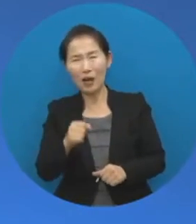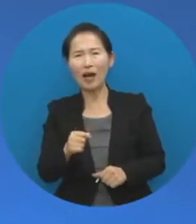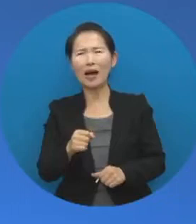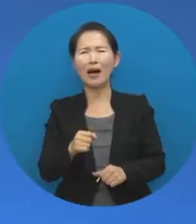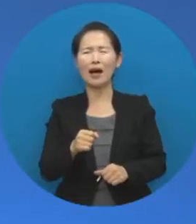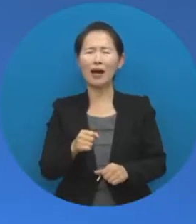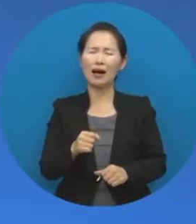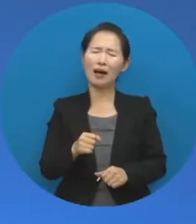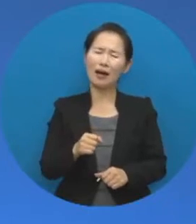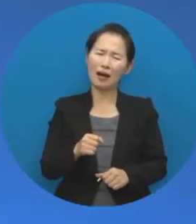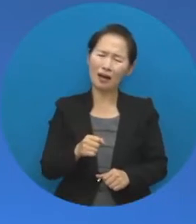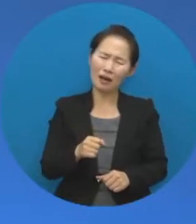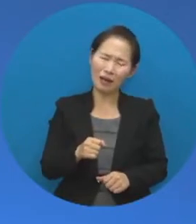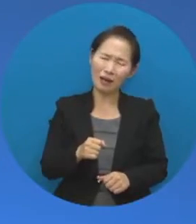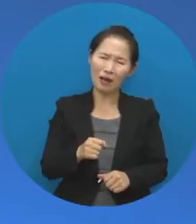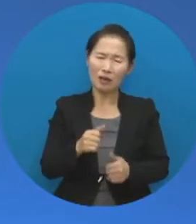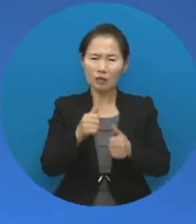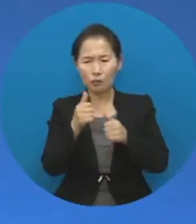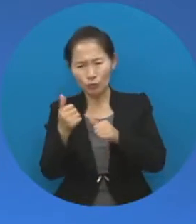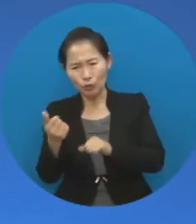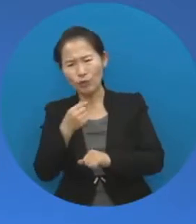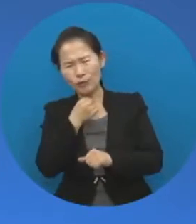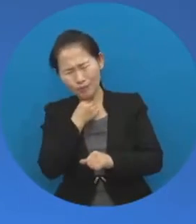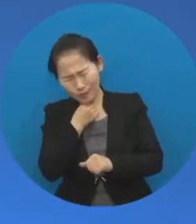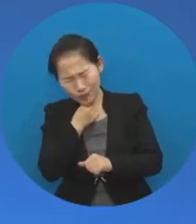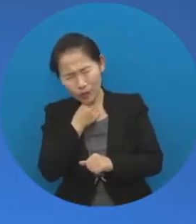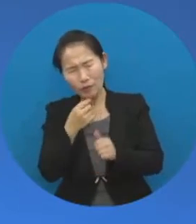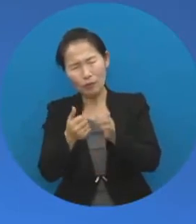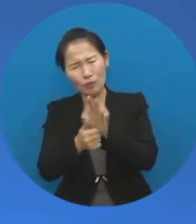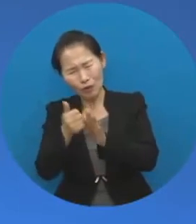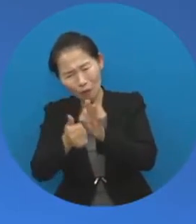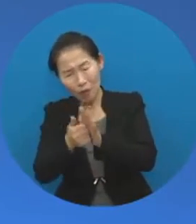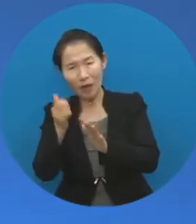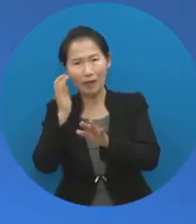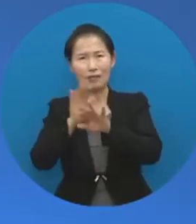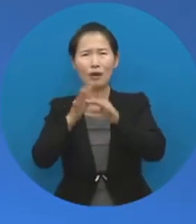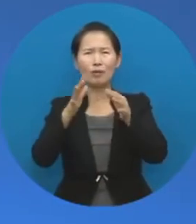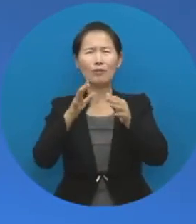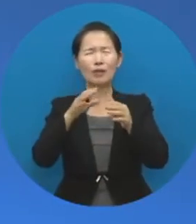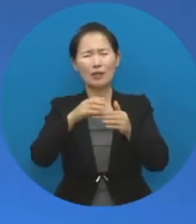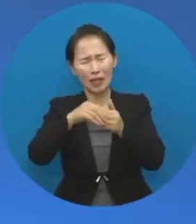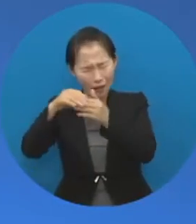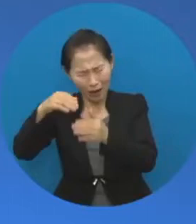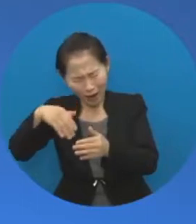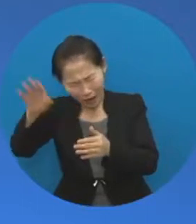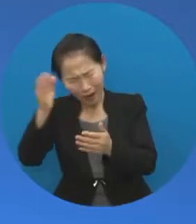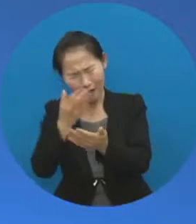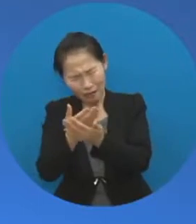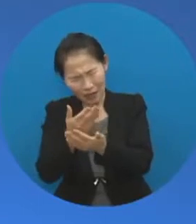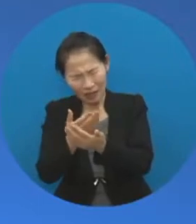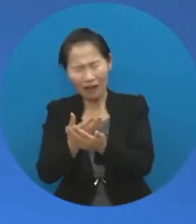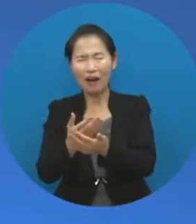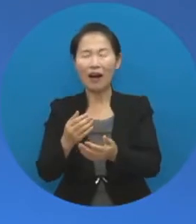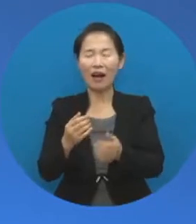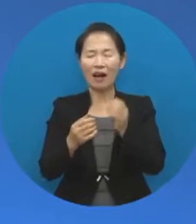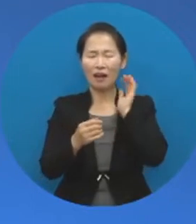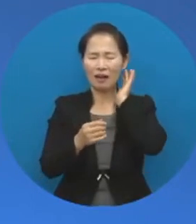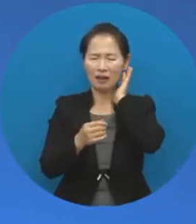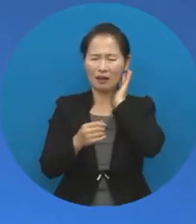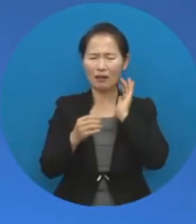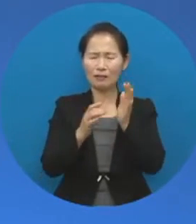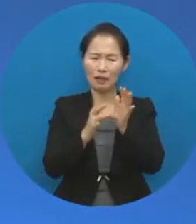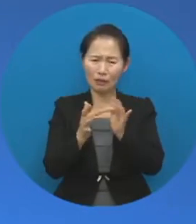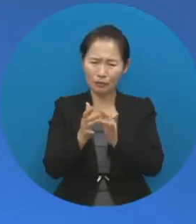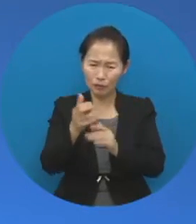죽고 싶은 소망이 천국 데려다 가려는 게 똑같은 거거든요. 내가 예수님 믿었으니까 이제 자살은 할 수 없는데 이게 살기